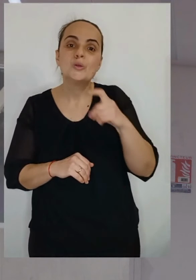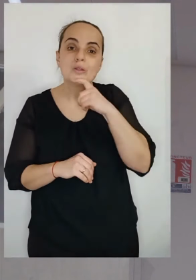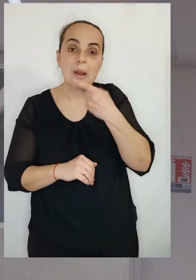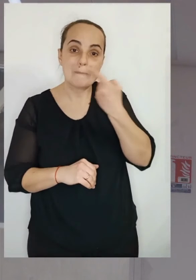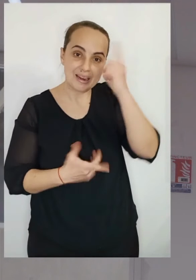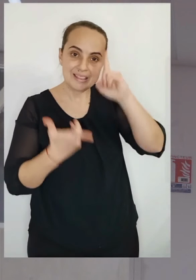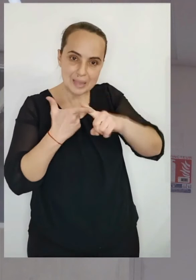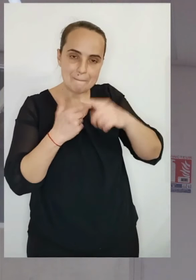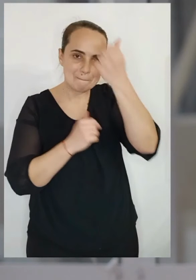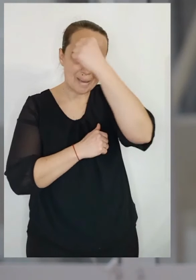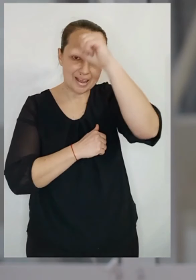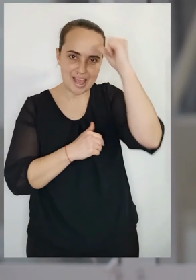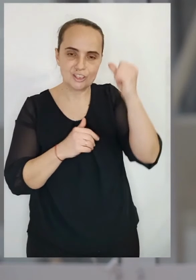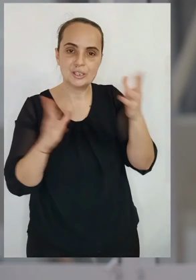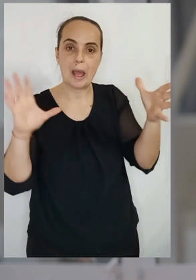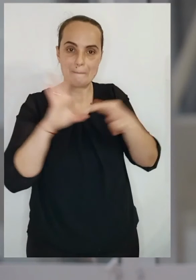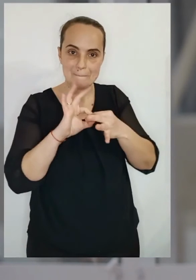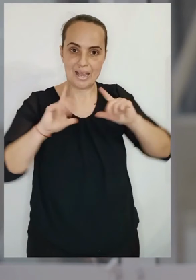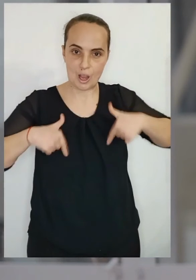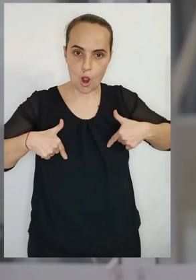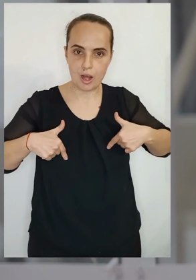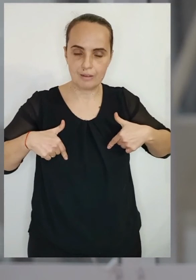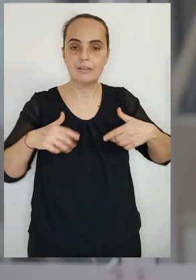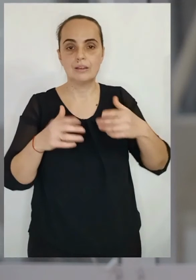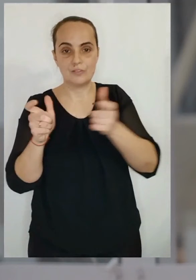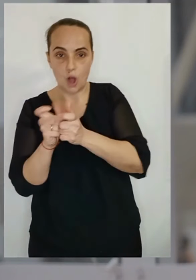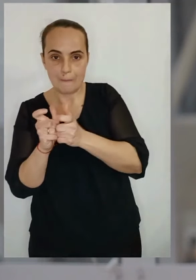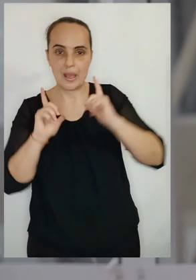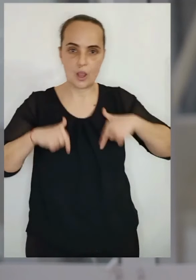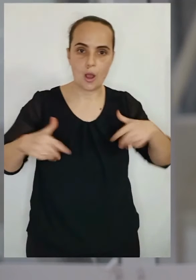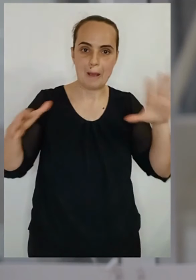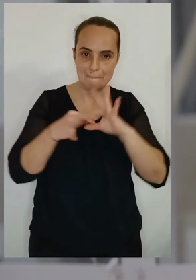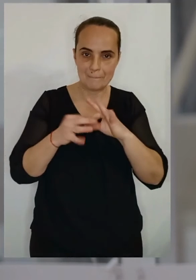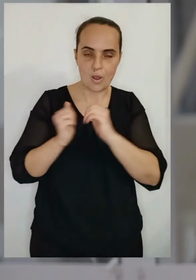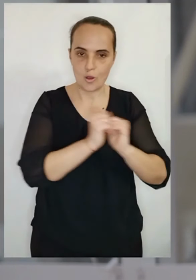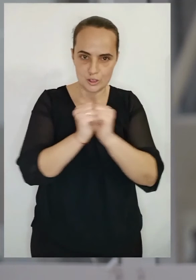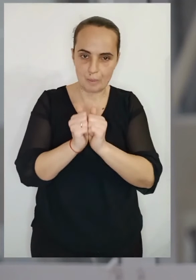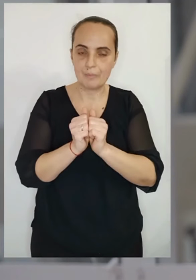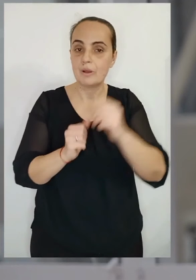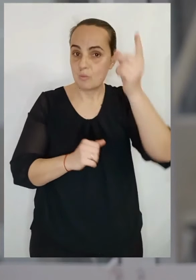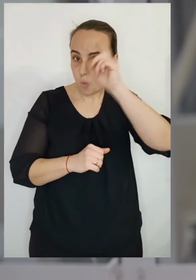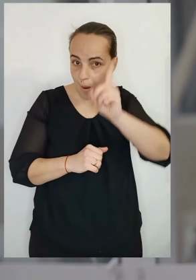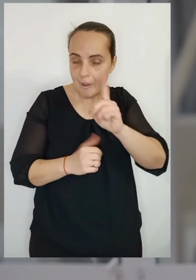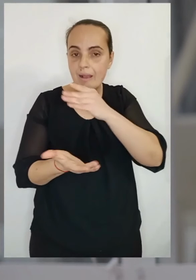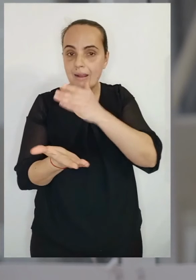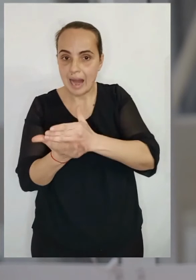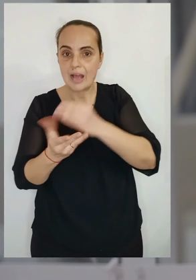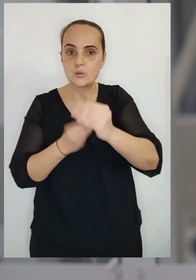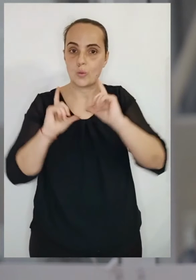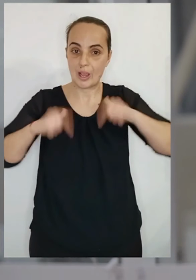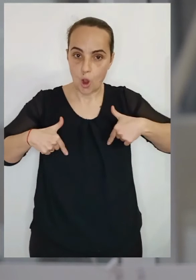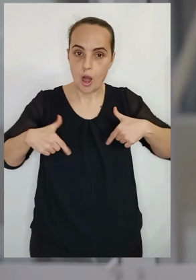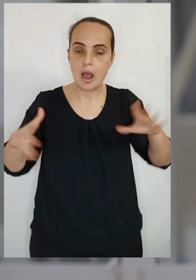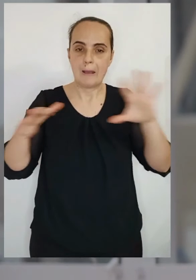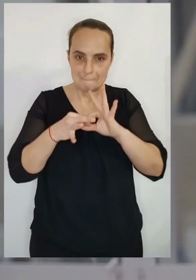parrainage justement des clubs avec les écoles. On souhaite que les clubs puissent être parrains de classes ou